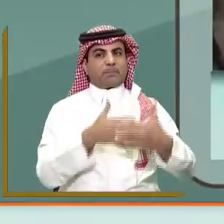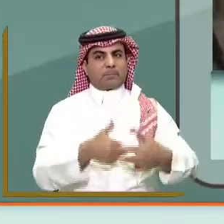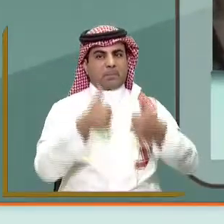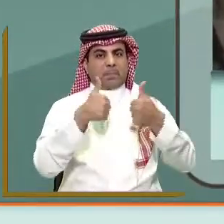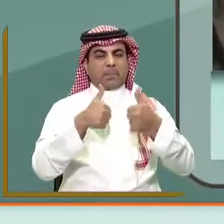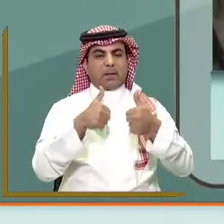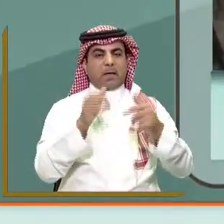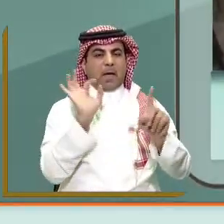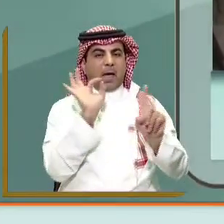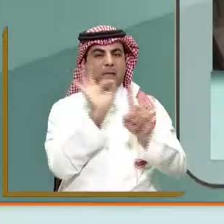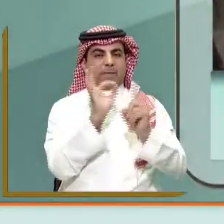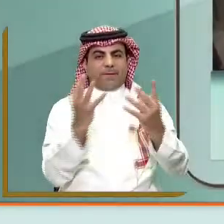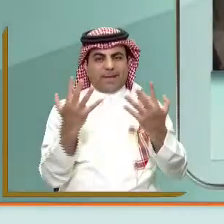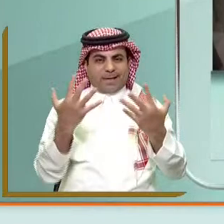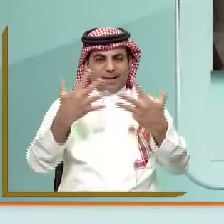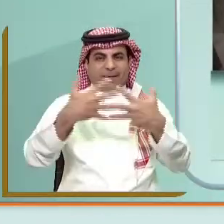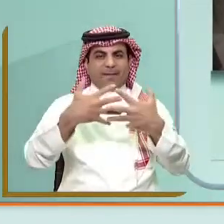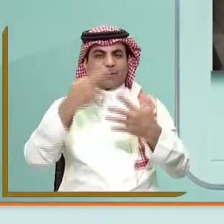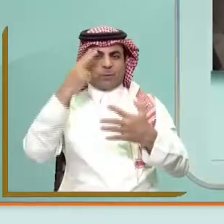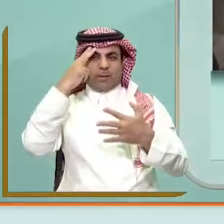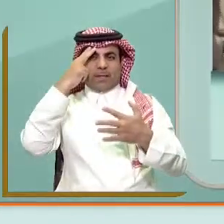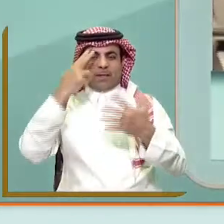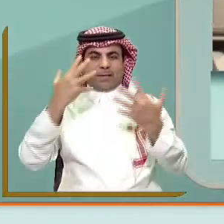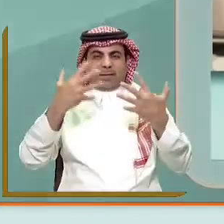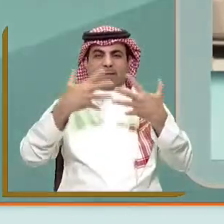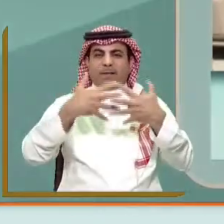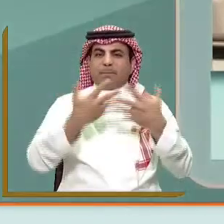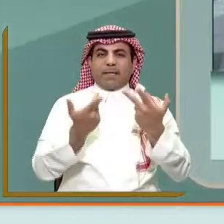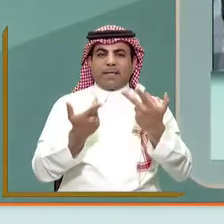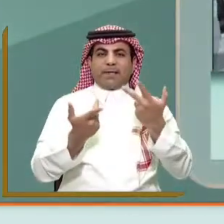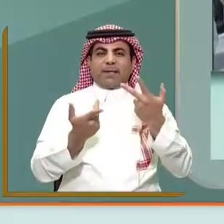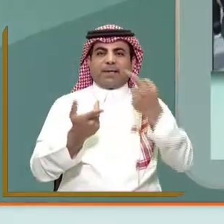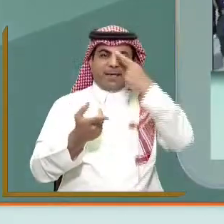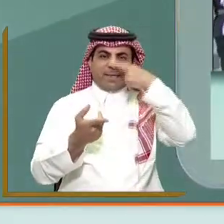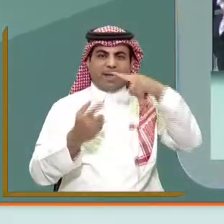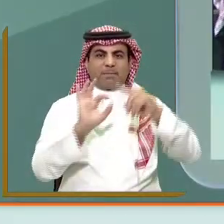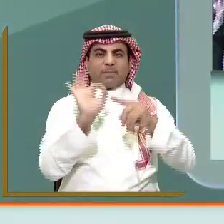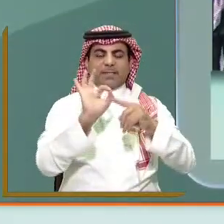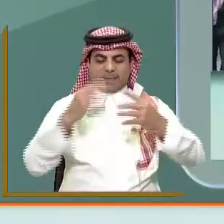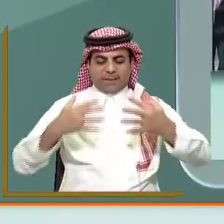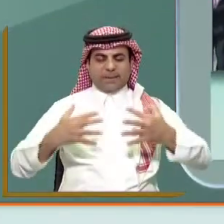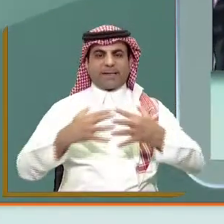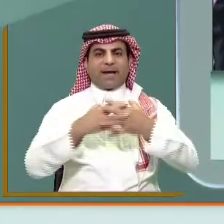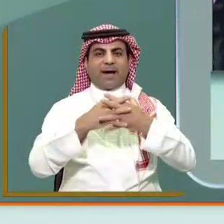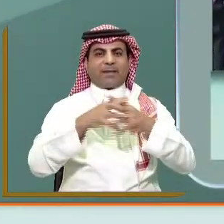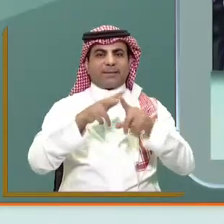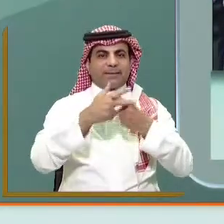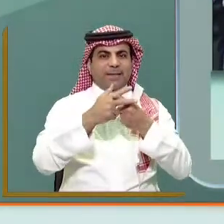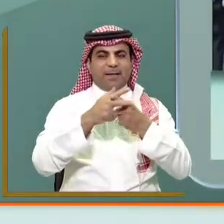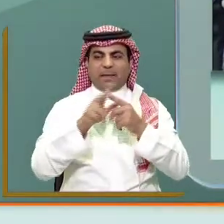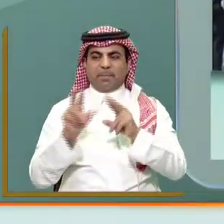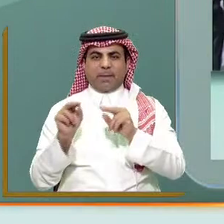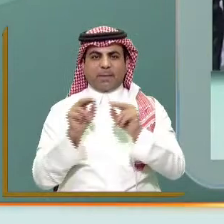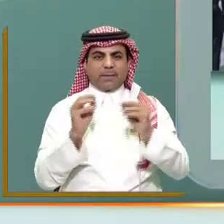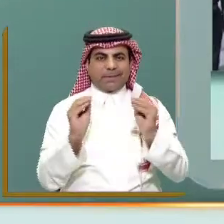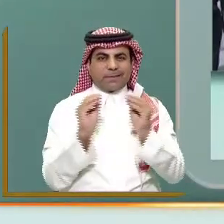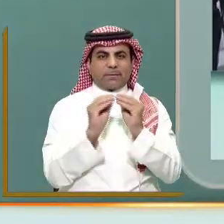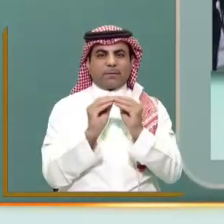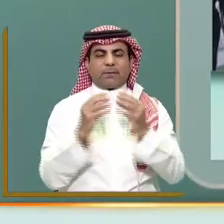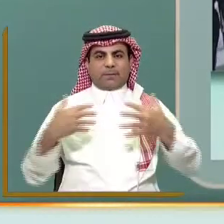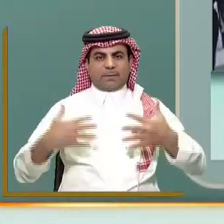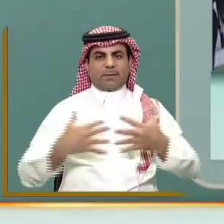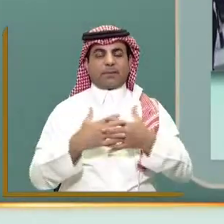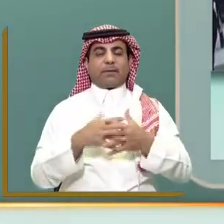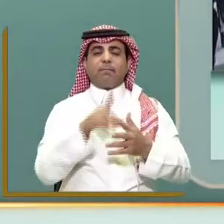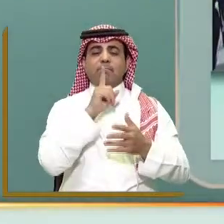بعض التعاون ما بين القطاعات السعودية وقطاعات في تايلاند. بالطبع العلاقة ما بين المملكة وتايلاند بدأت